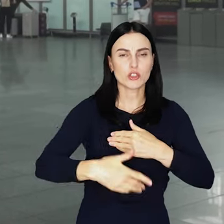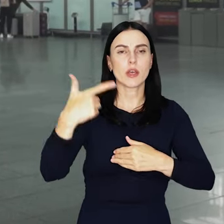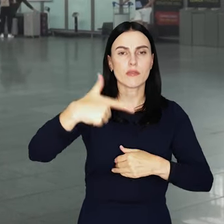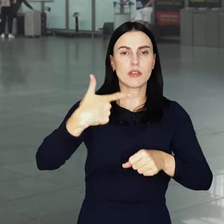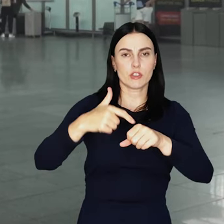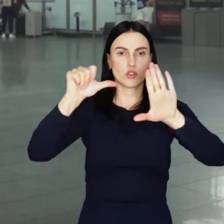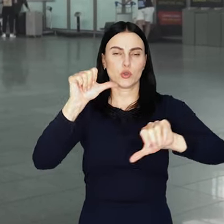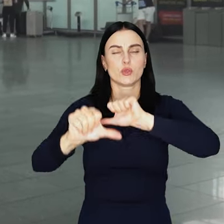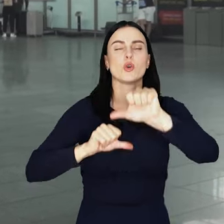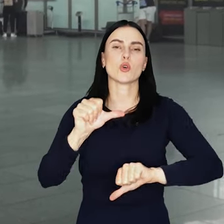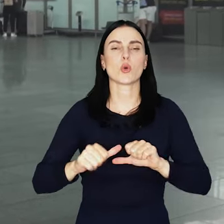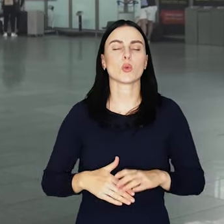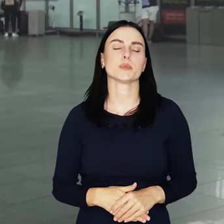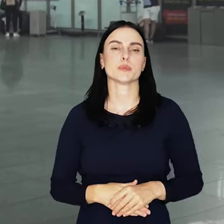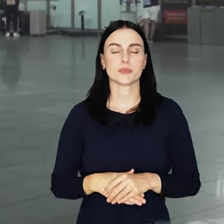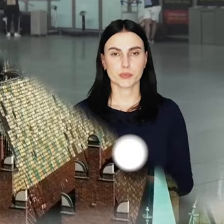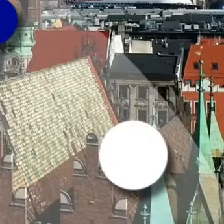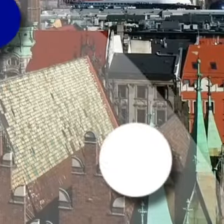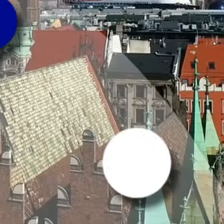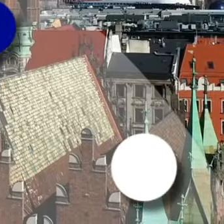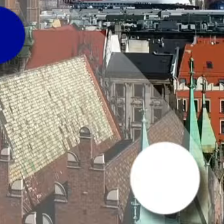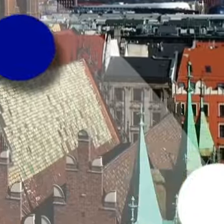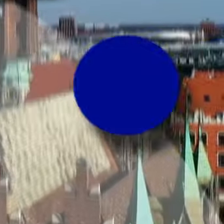zakończyć się w 2026.